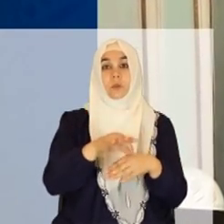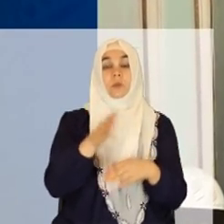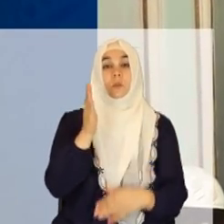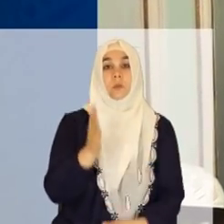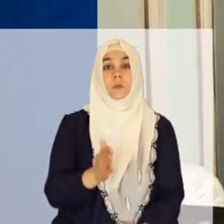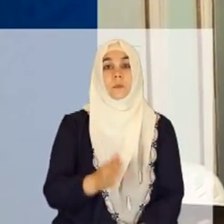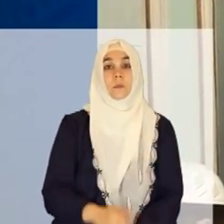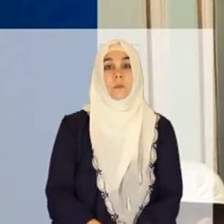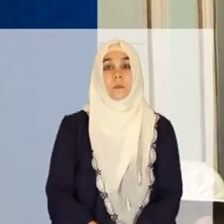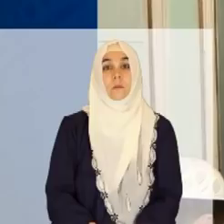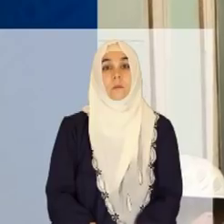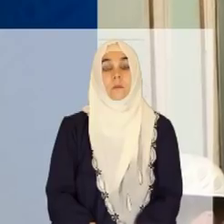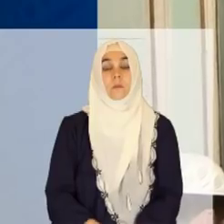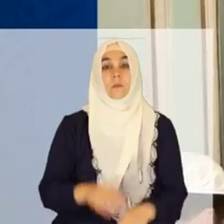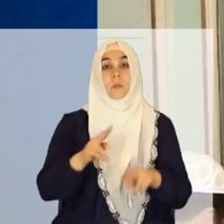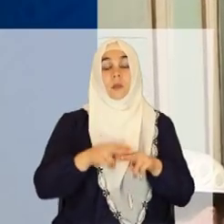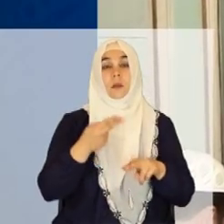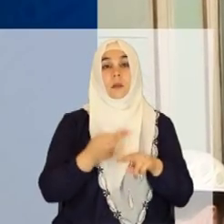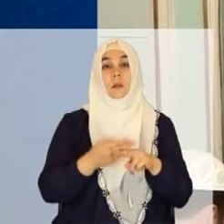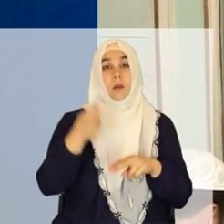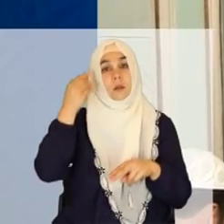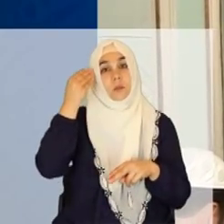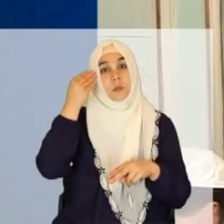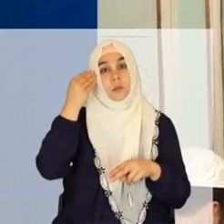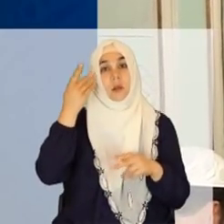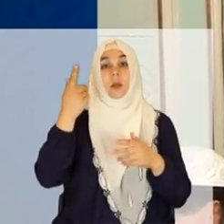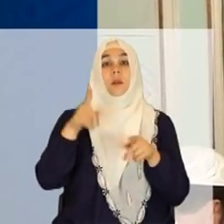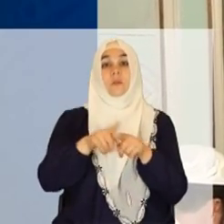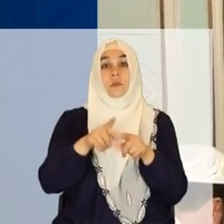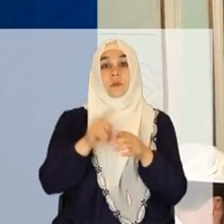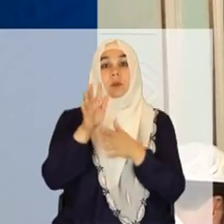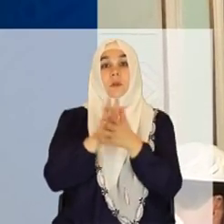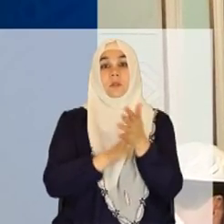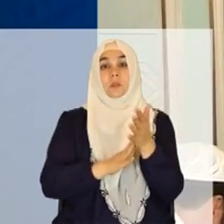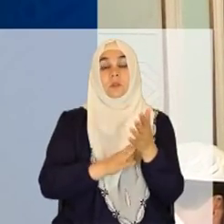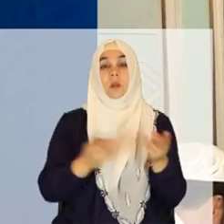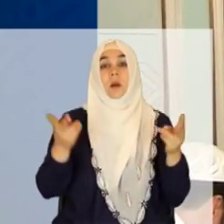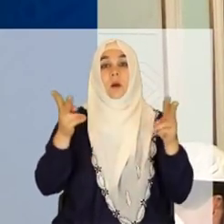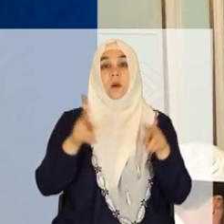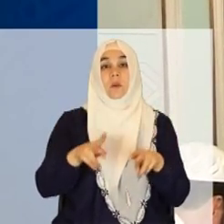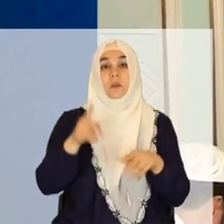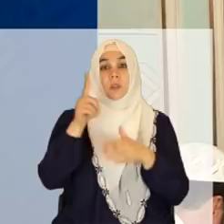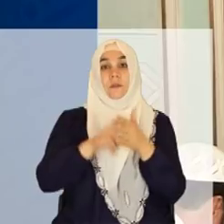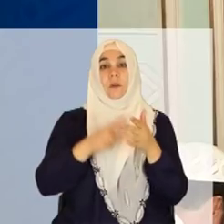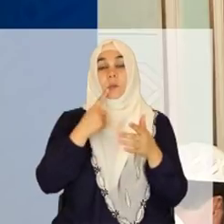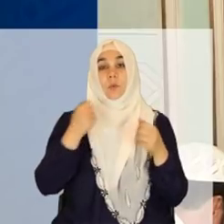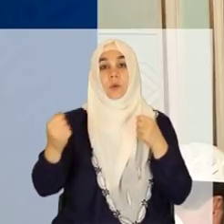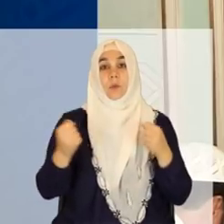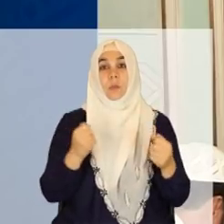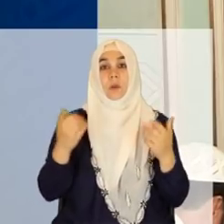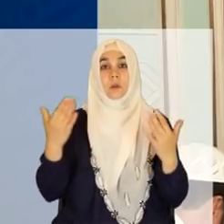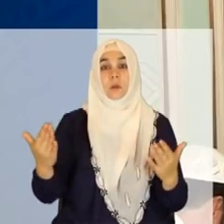ekan. Ana shu silsilani davomida dinlarning oxirgisi,